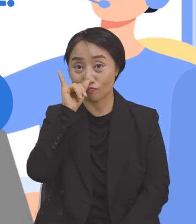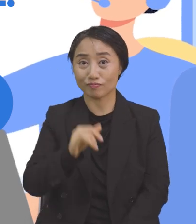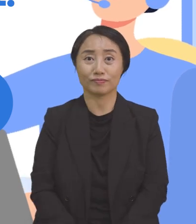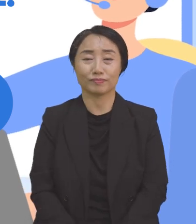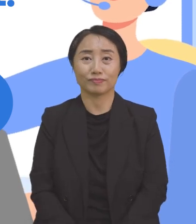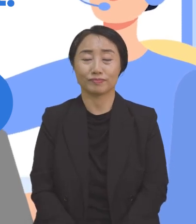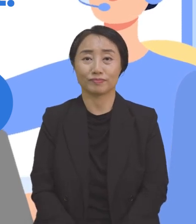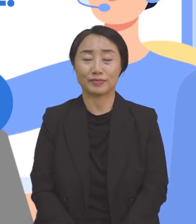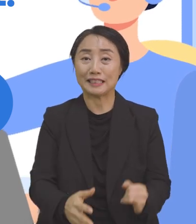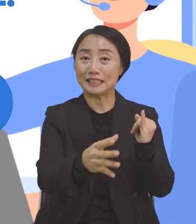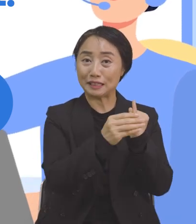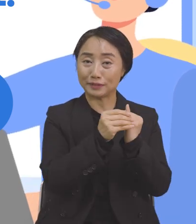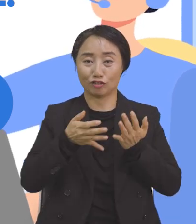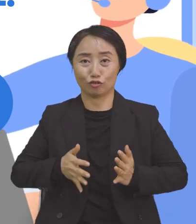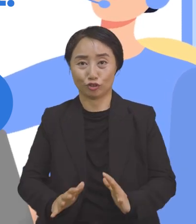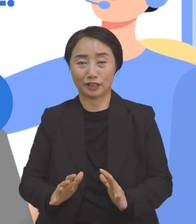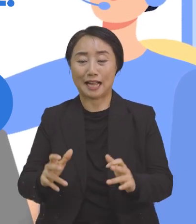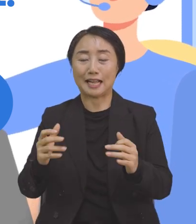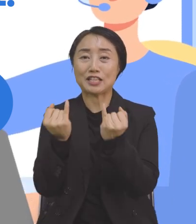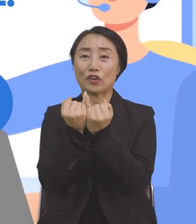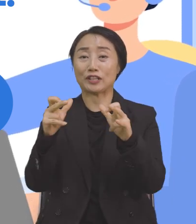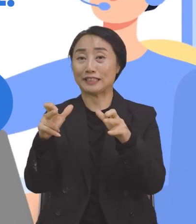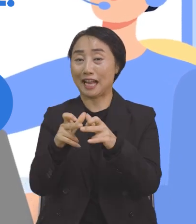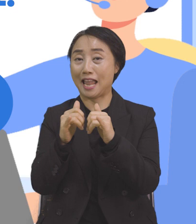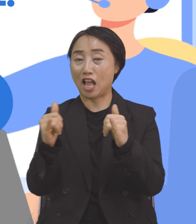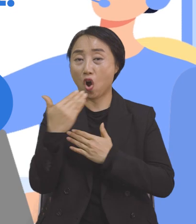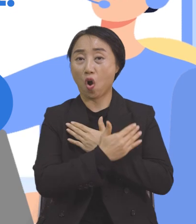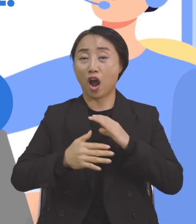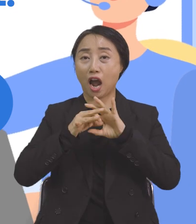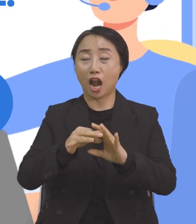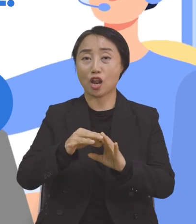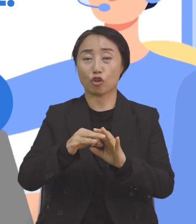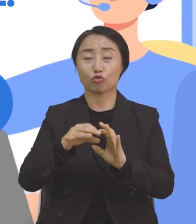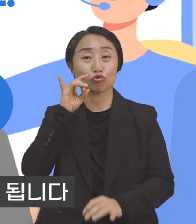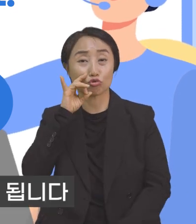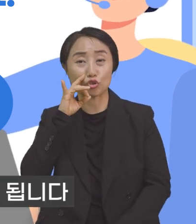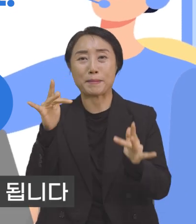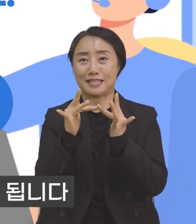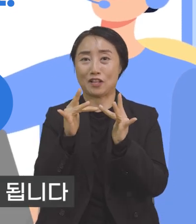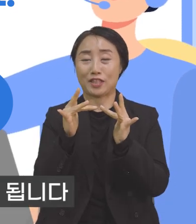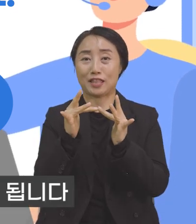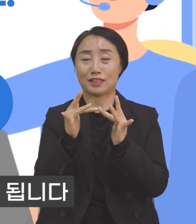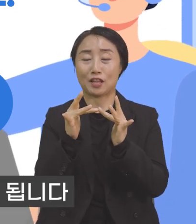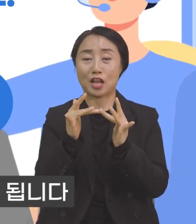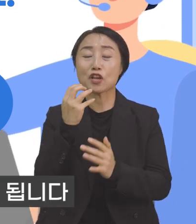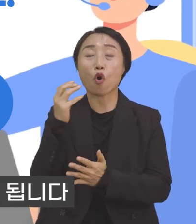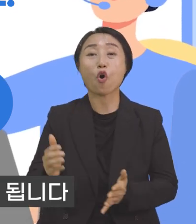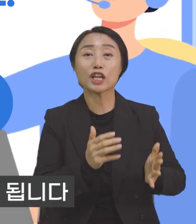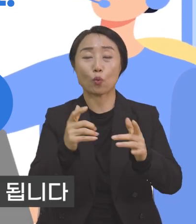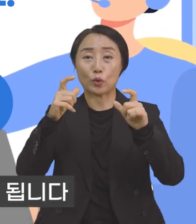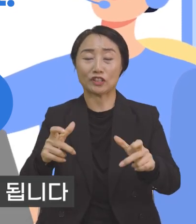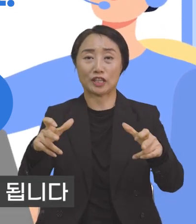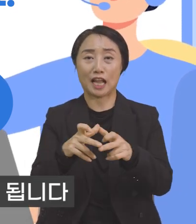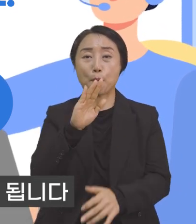점이 있으신가요? 임신, 출산, 여성 장애인분의 건강 관련 문의는 인터넷 검색창에